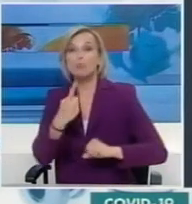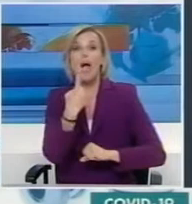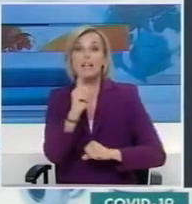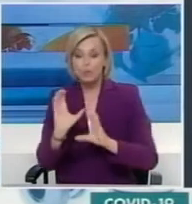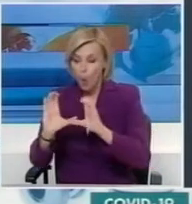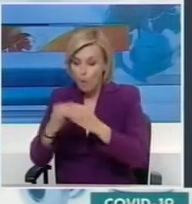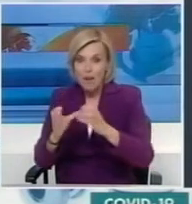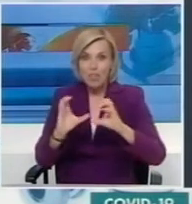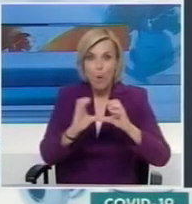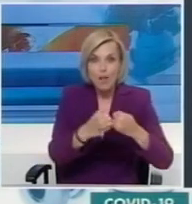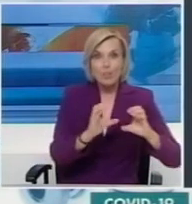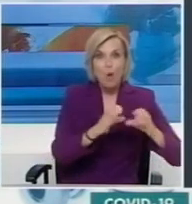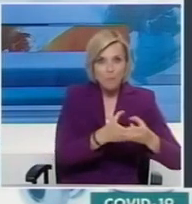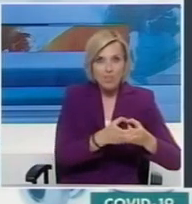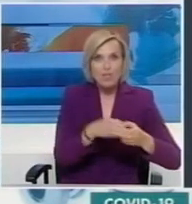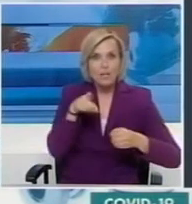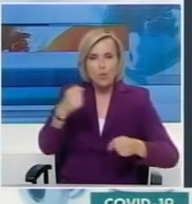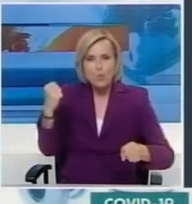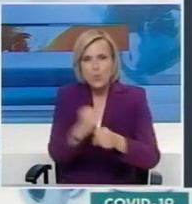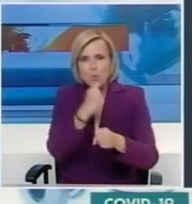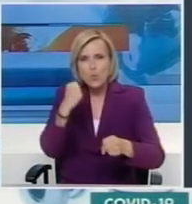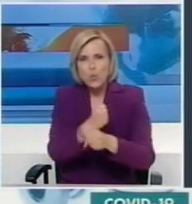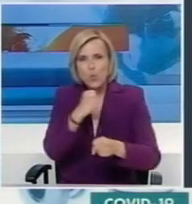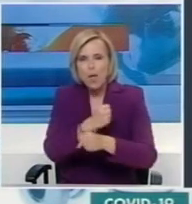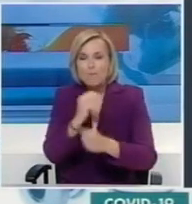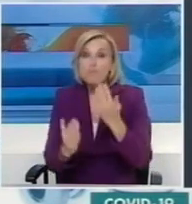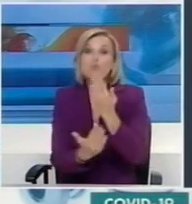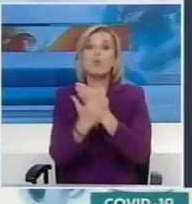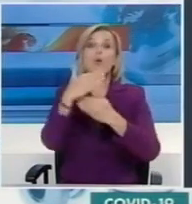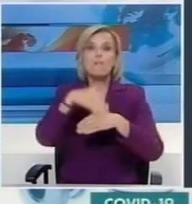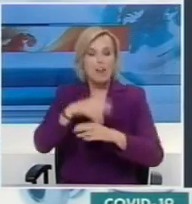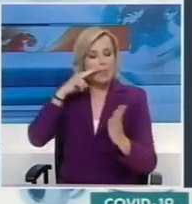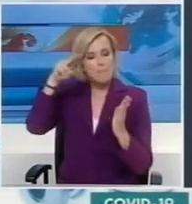ξεκινήσει μελέτες για τα εμβόλια. Μελέτες περιλαμβάνουν